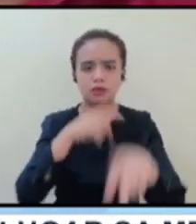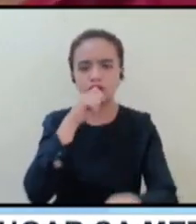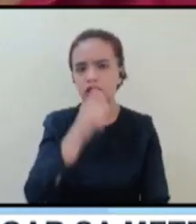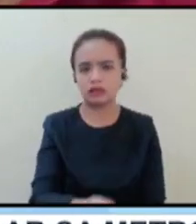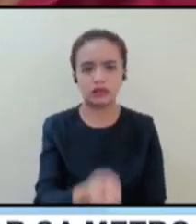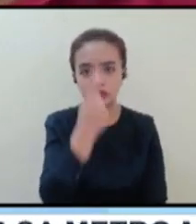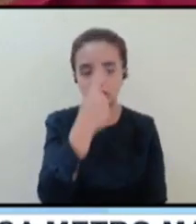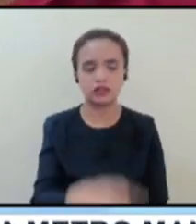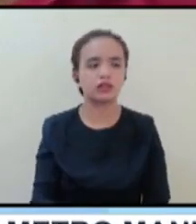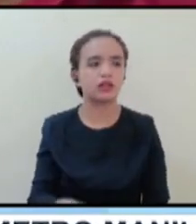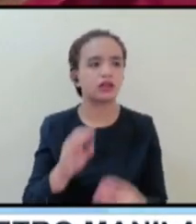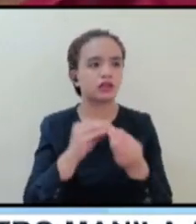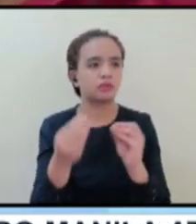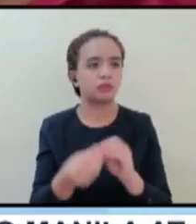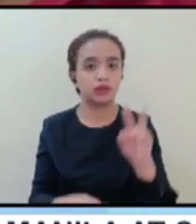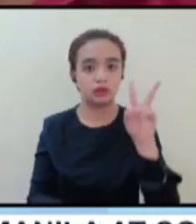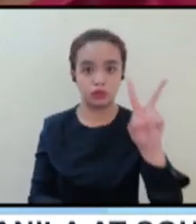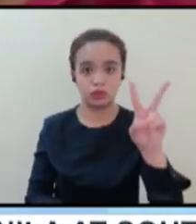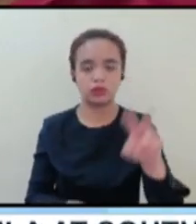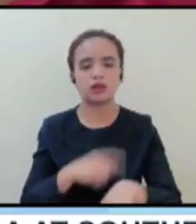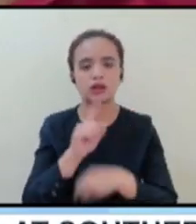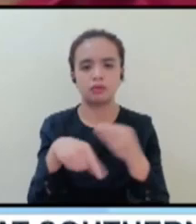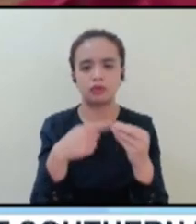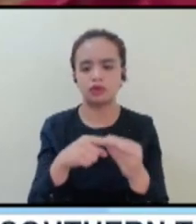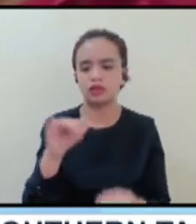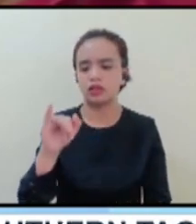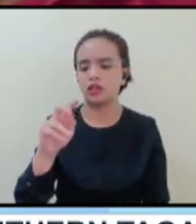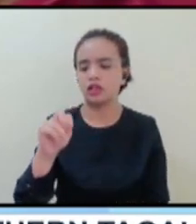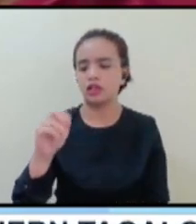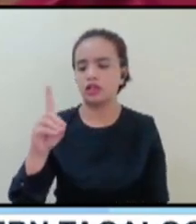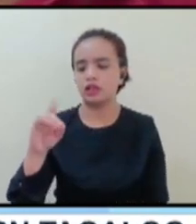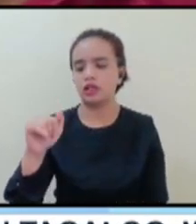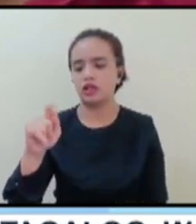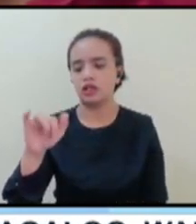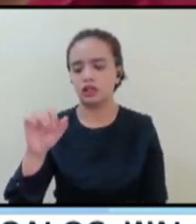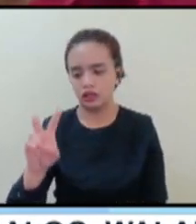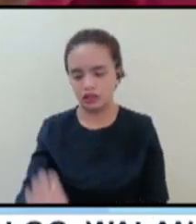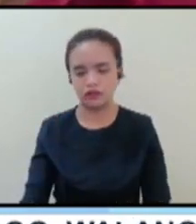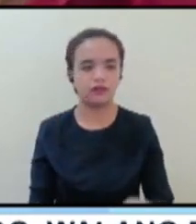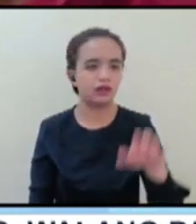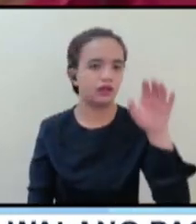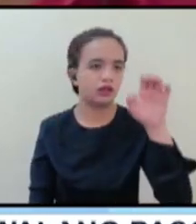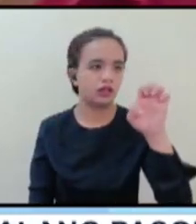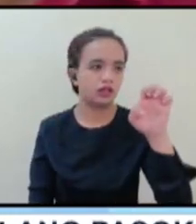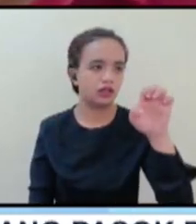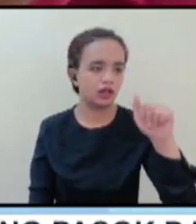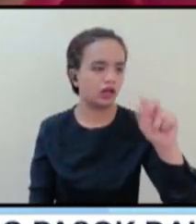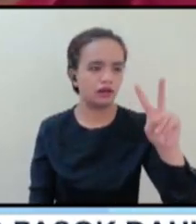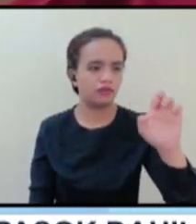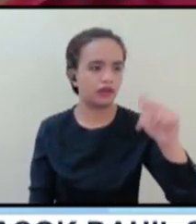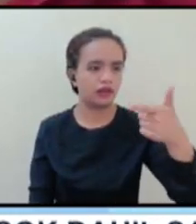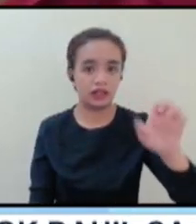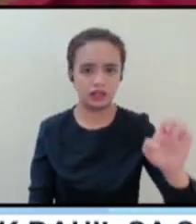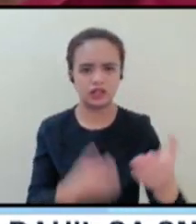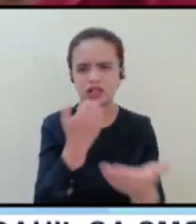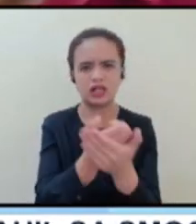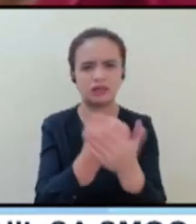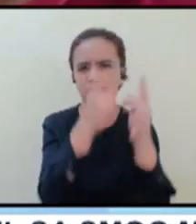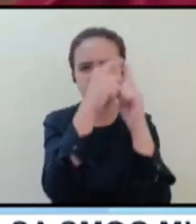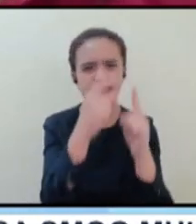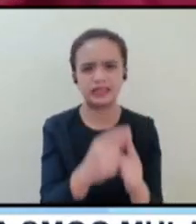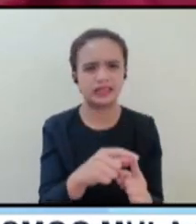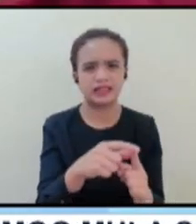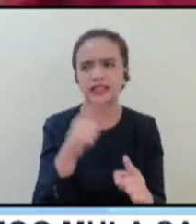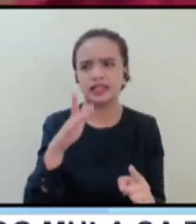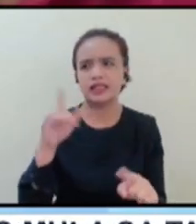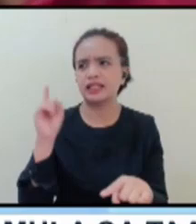one. Number two, yung mga prinsipyo ng indicative at average, yung economies of scale, hindi po yan nakaka-relate